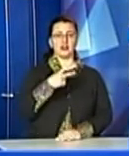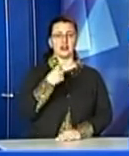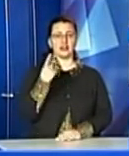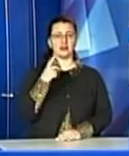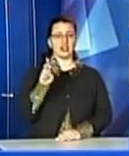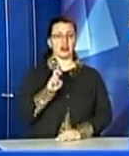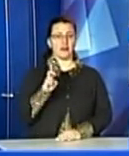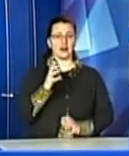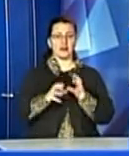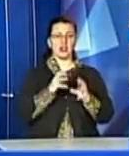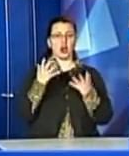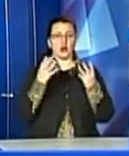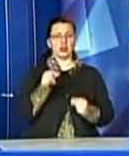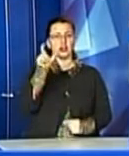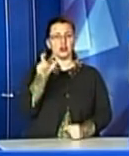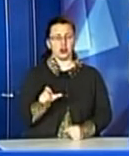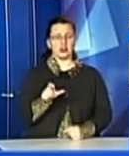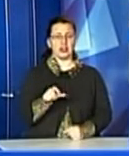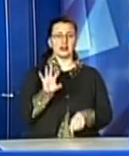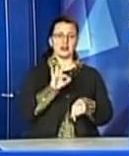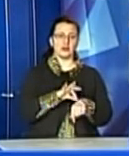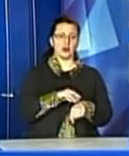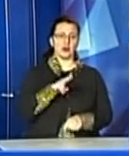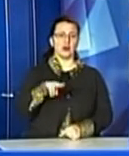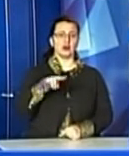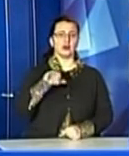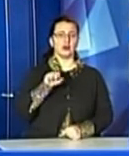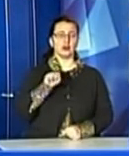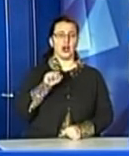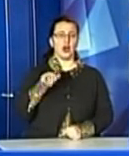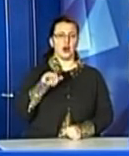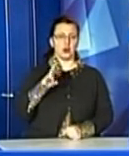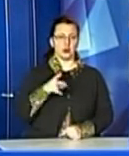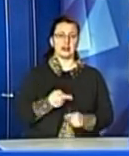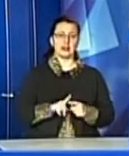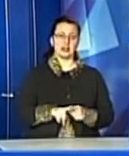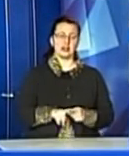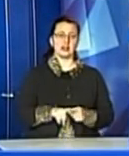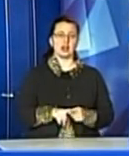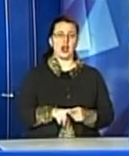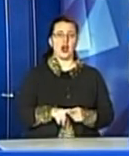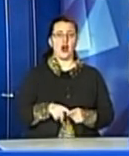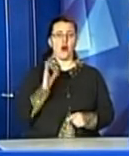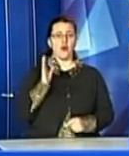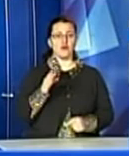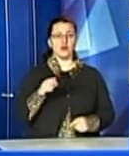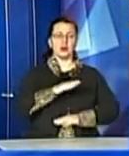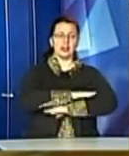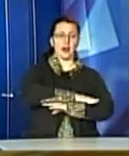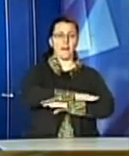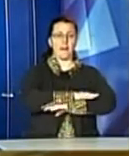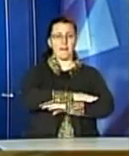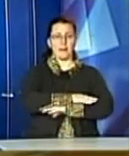21 березня – Міжнародний день людини зі синдромом Дауна. З цієї нагоди відбудеться благодійний бал в будинку вчених. Таким